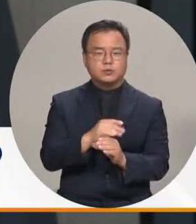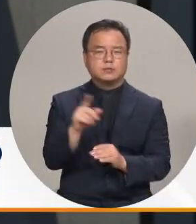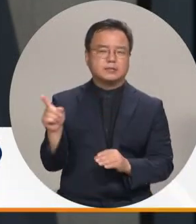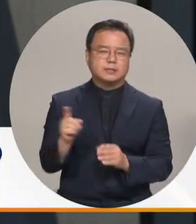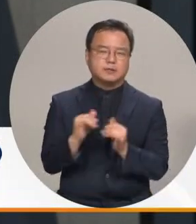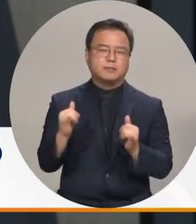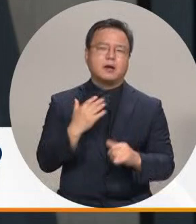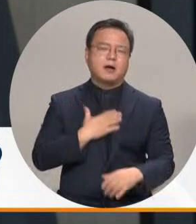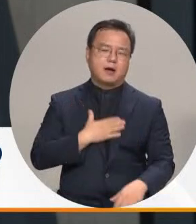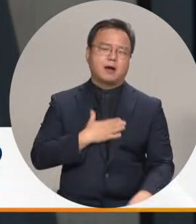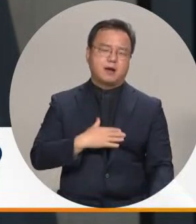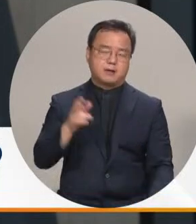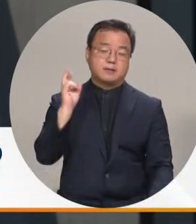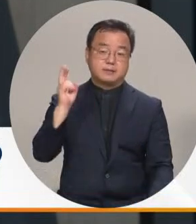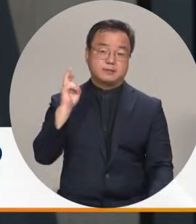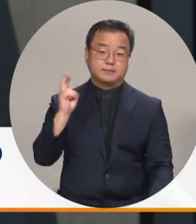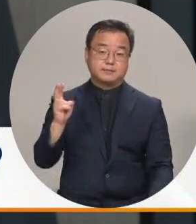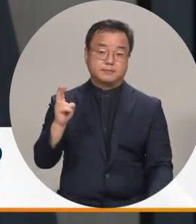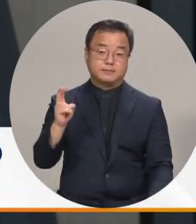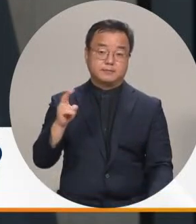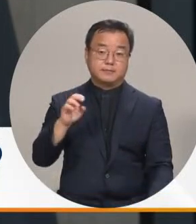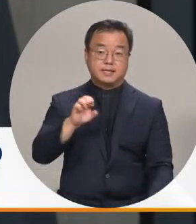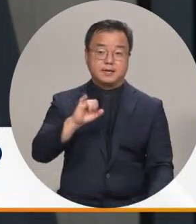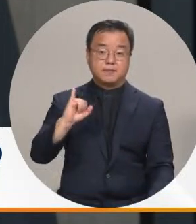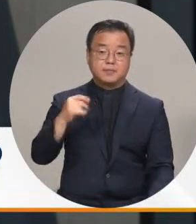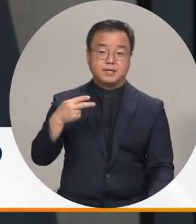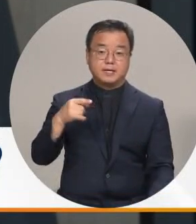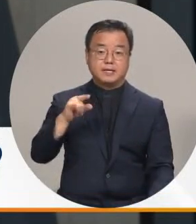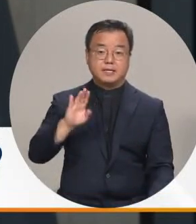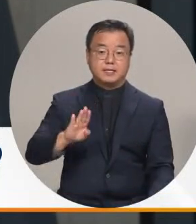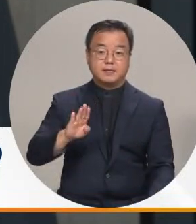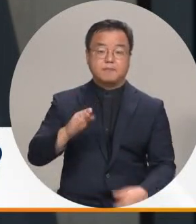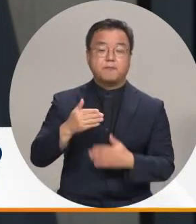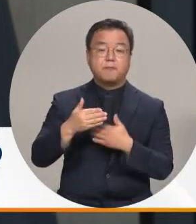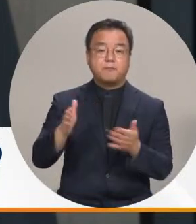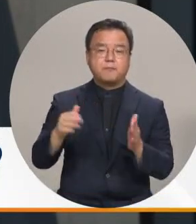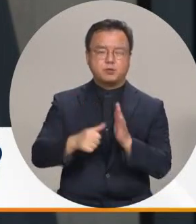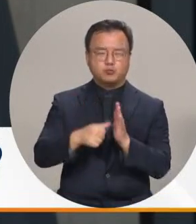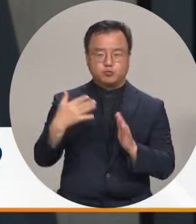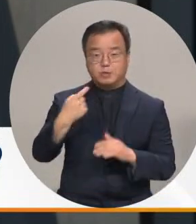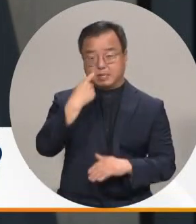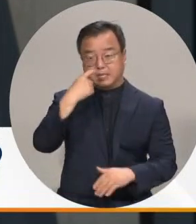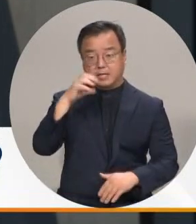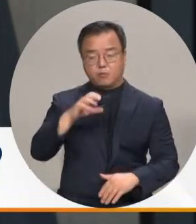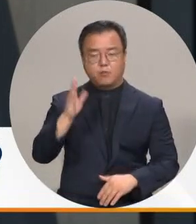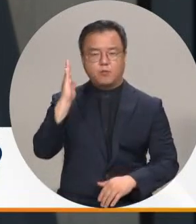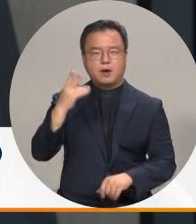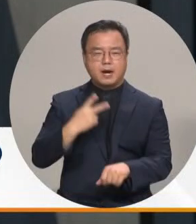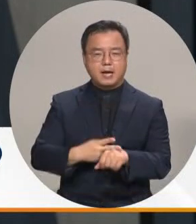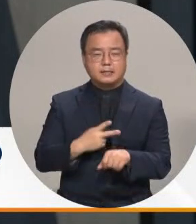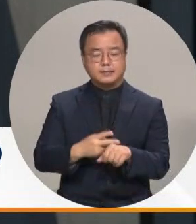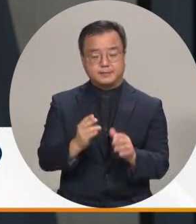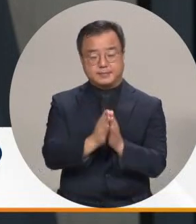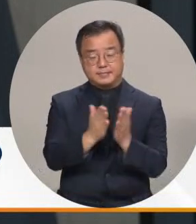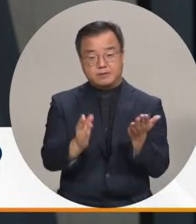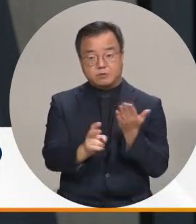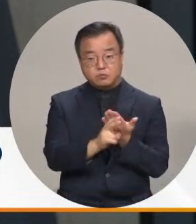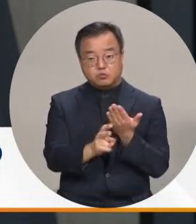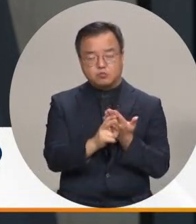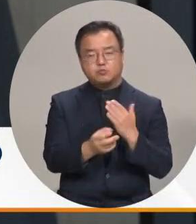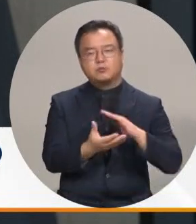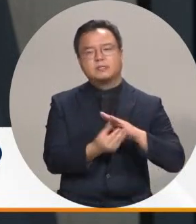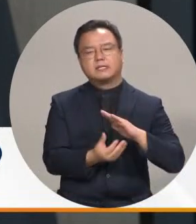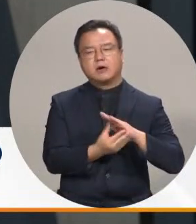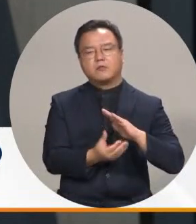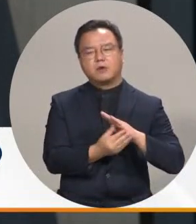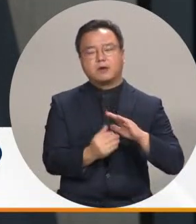아마 잘 알고 있을 건데요 피대 이이란 어 유명 학원이나 강사의 교재를 불법으로 다운받는 그런